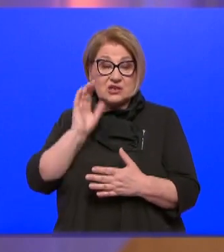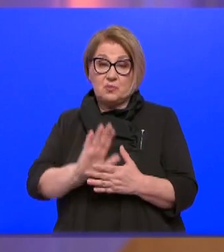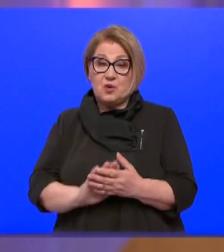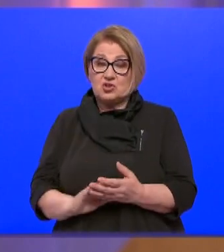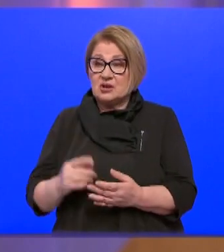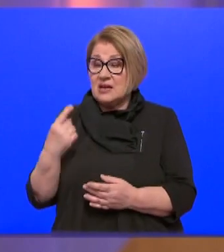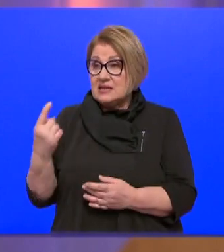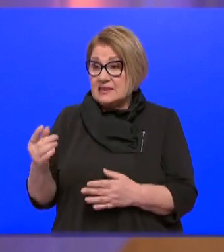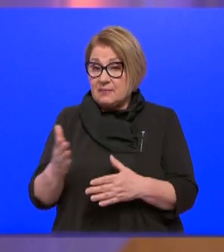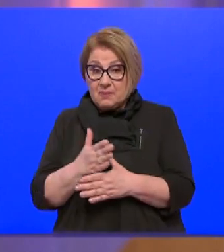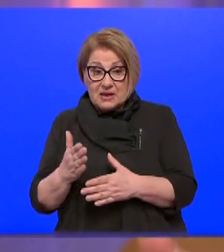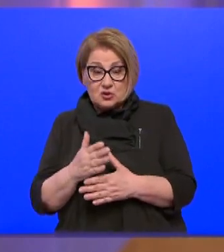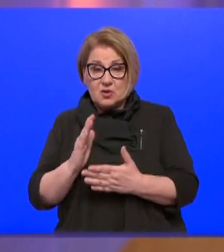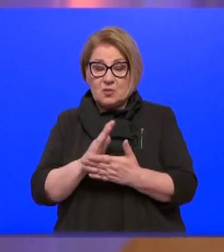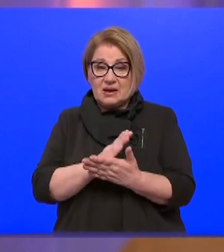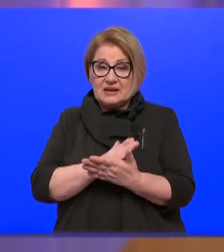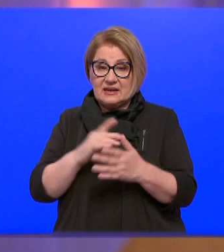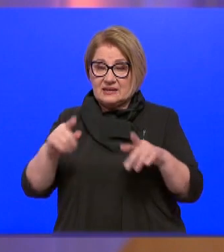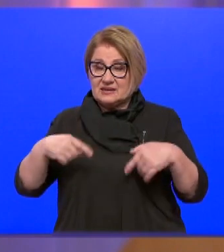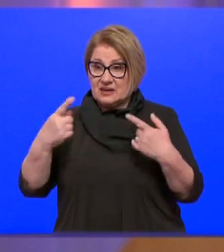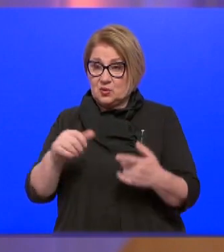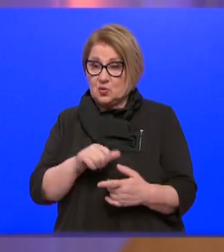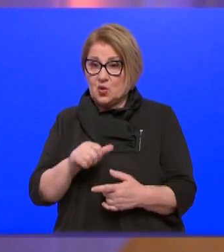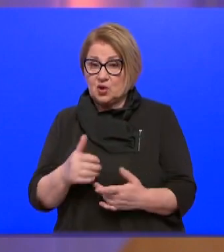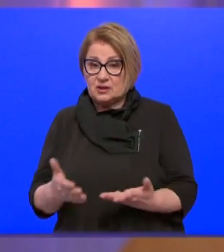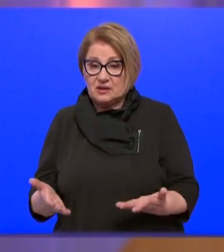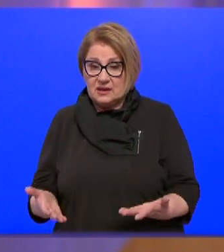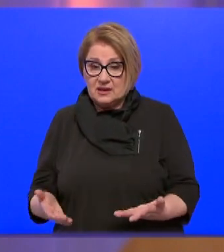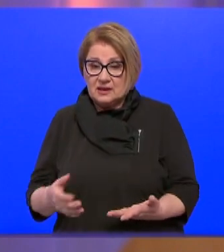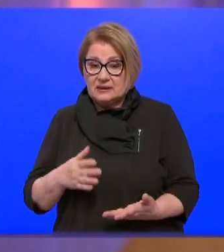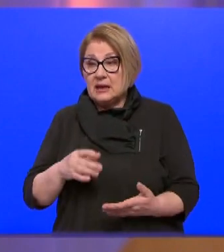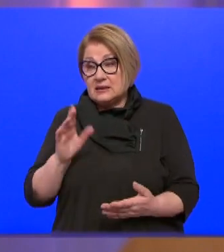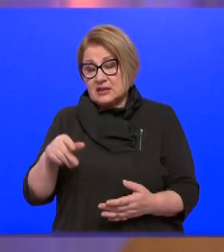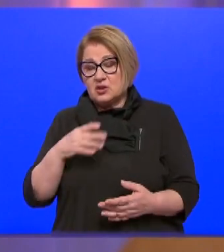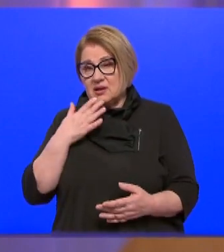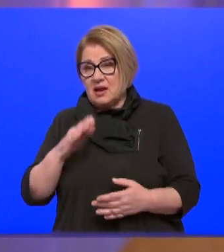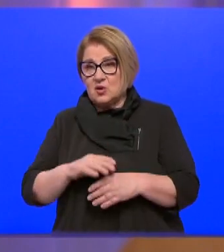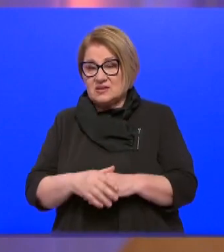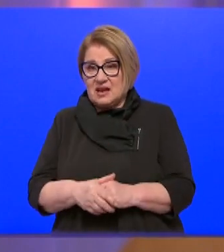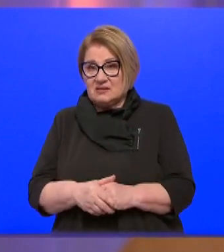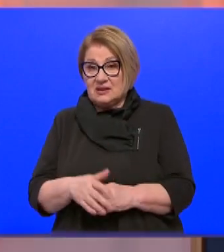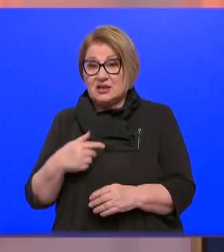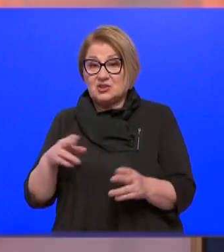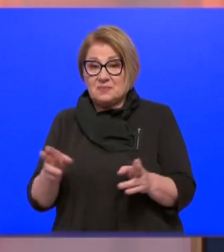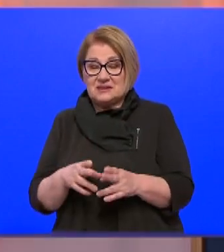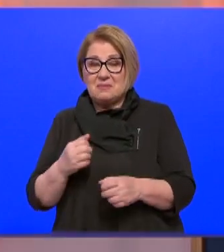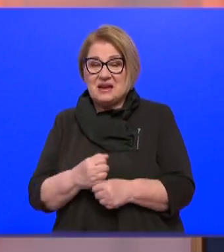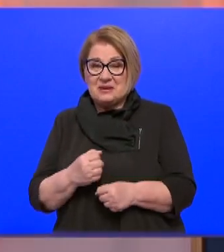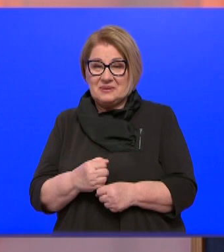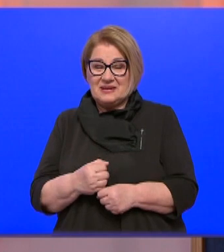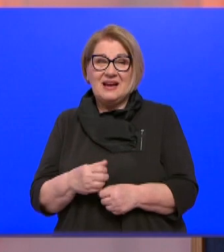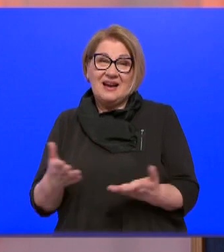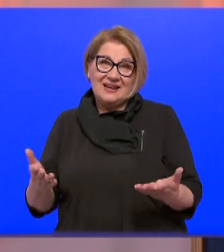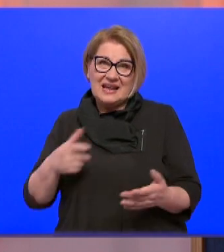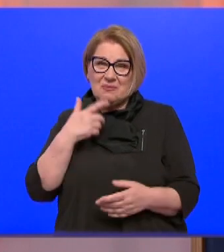počele same međusobno planirati za iduću godinu, za što sam neizmjerno zahvalna. To znači da ćete imati manje posla. A daj Bože